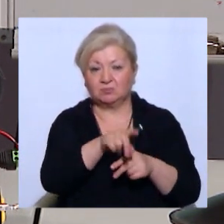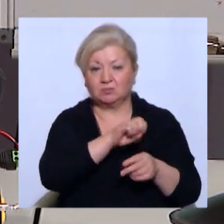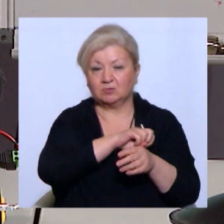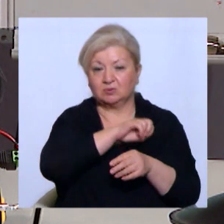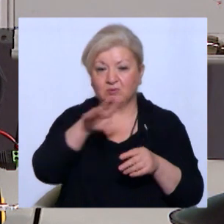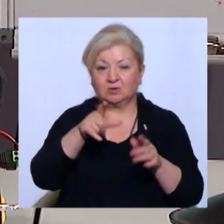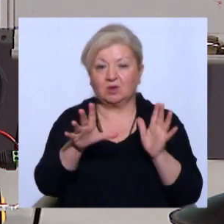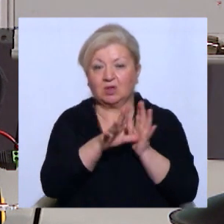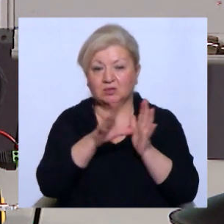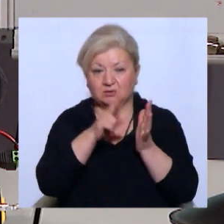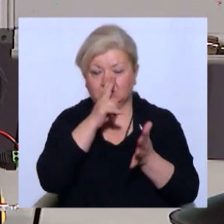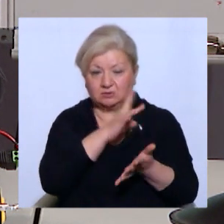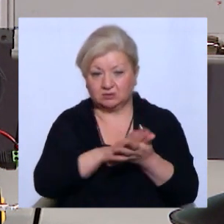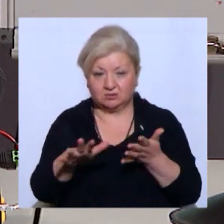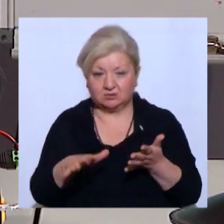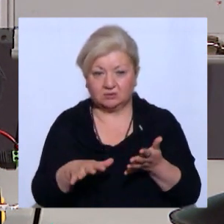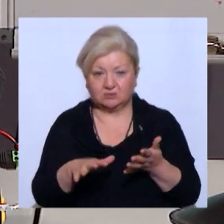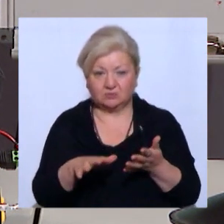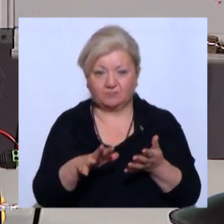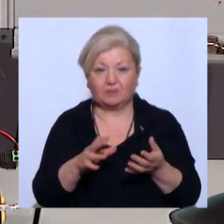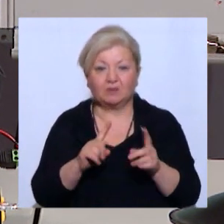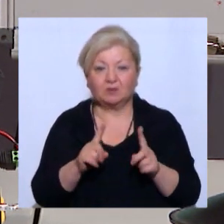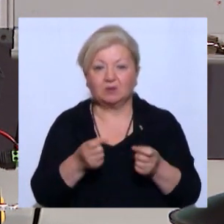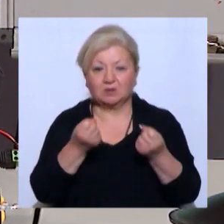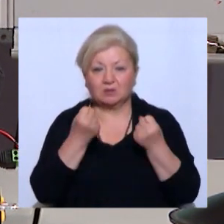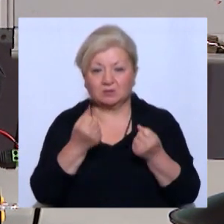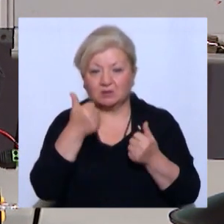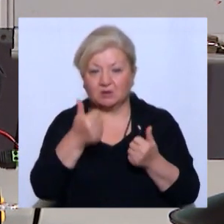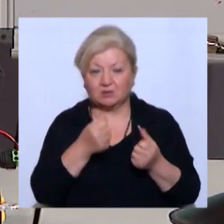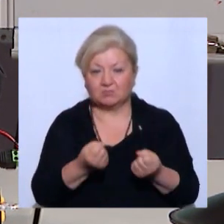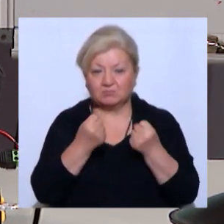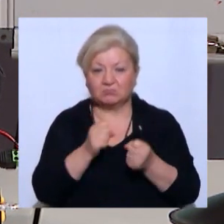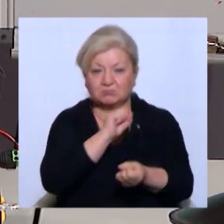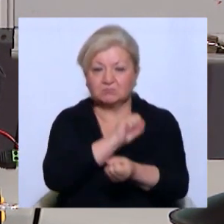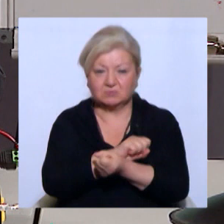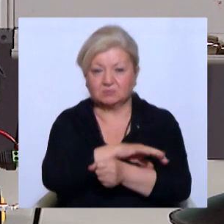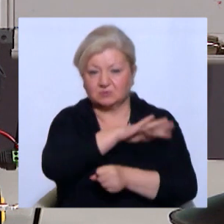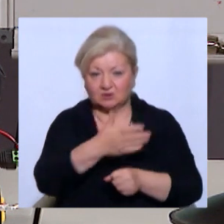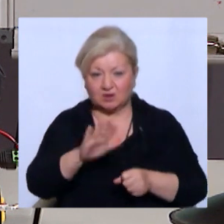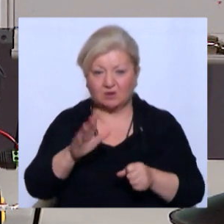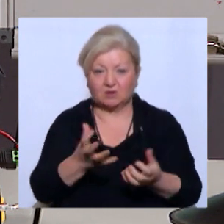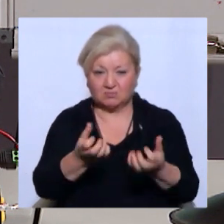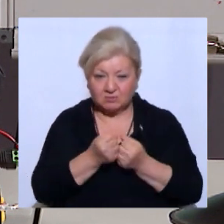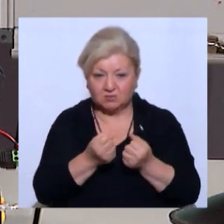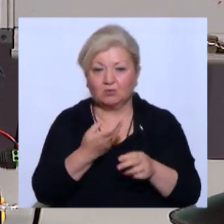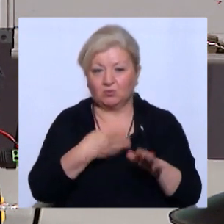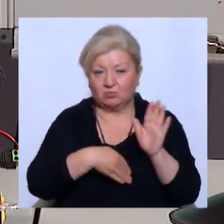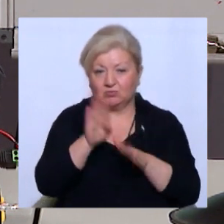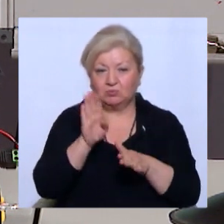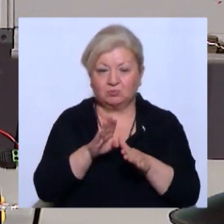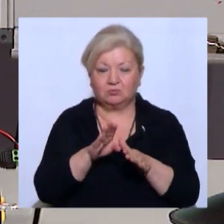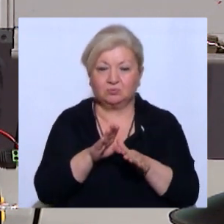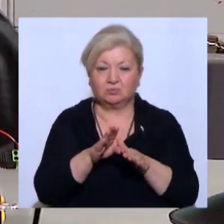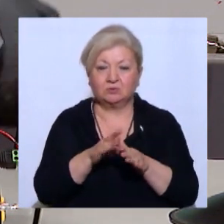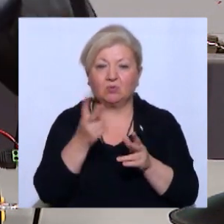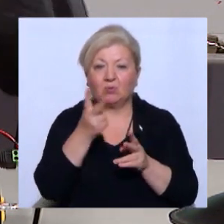არეკლის შედეგად ენერგია იკარგება და ისეთი კარგი მდგარი ტალღა რომ მივიღოთ დიდი სიმძლავრის, ჯობია რომ